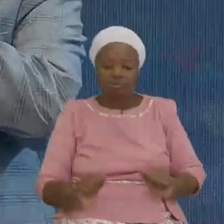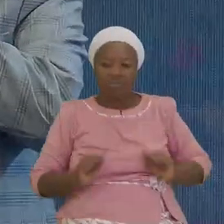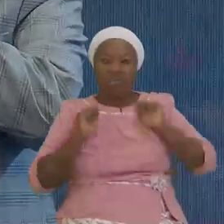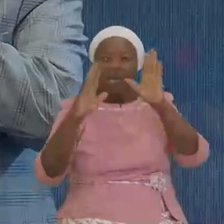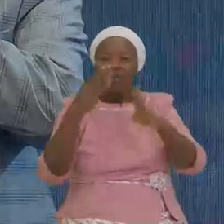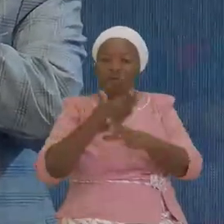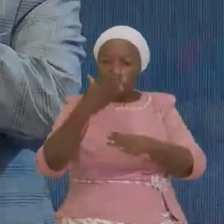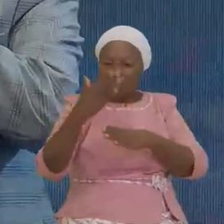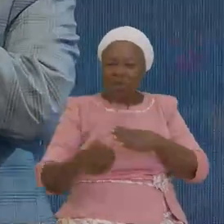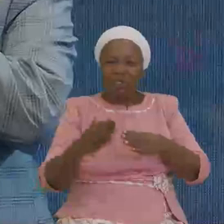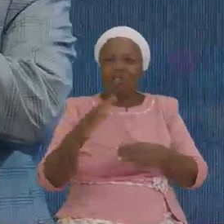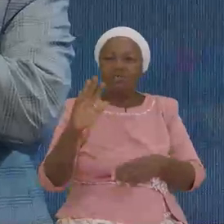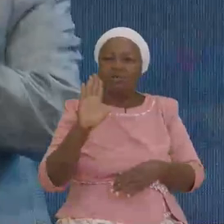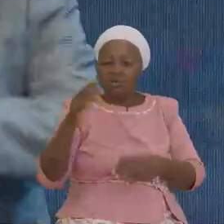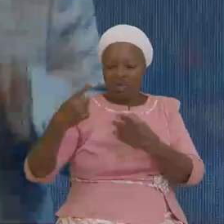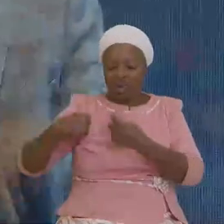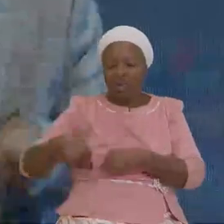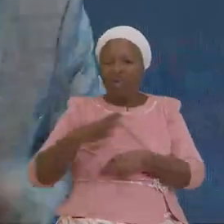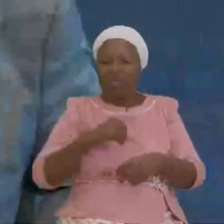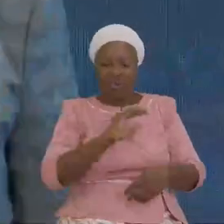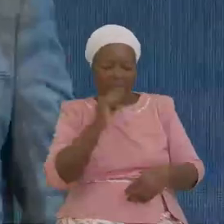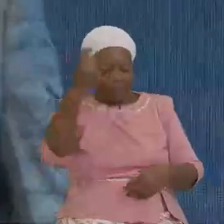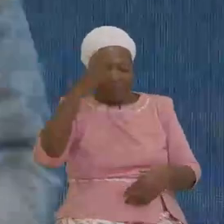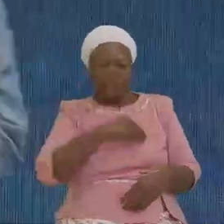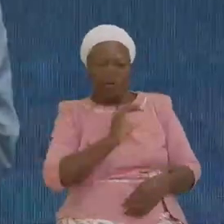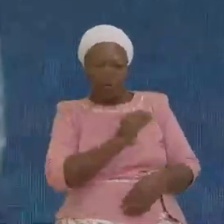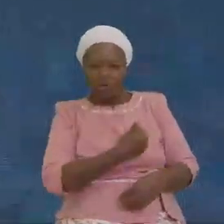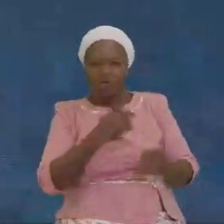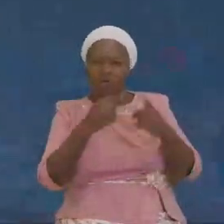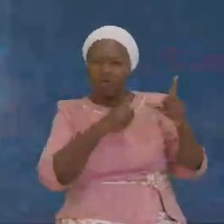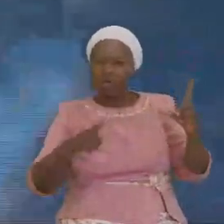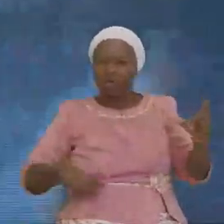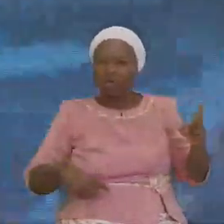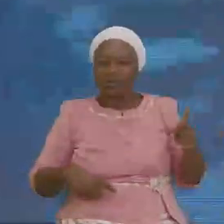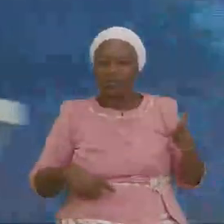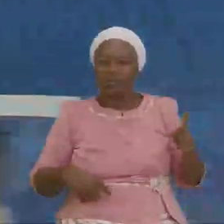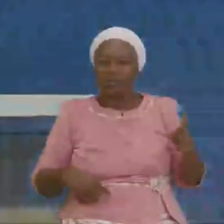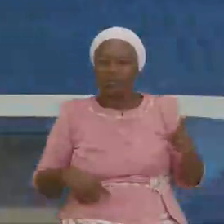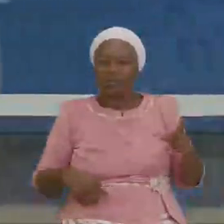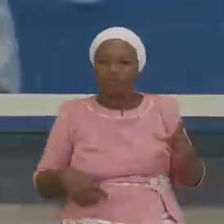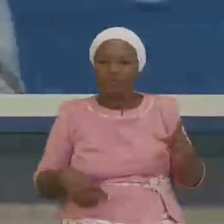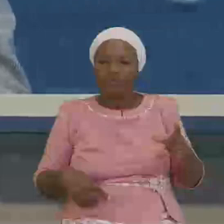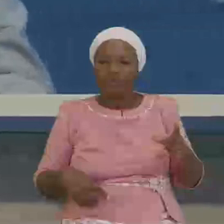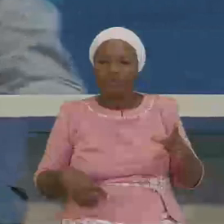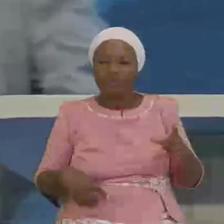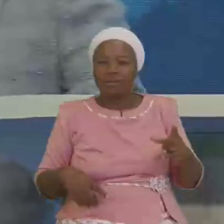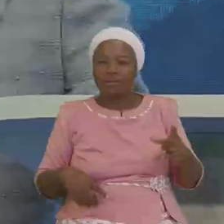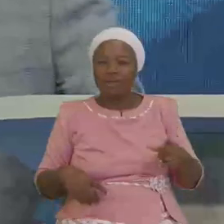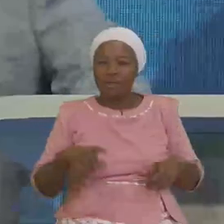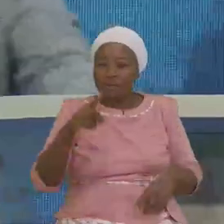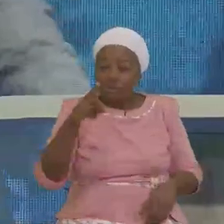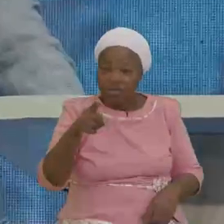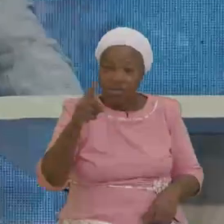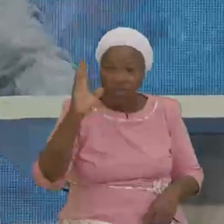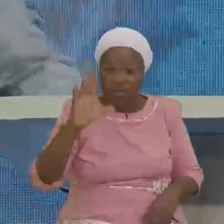Sauveur, ce soir, lorsque vous donnez la totalité de votre cœur, de votre âme, de votre esprit